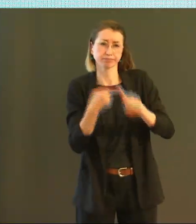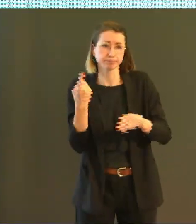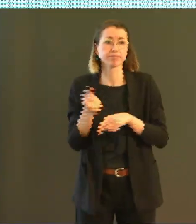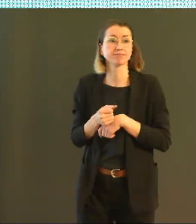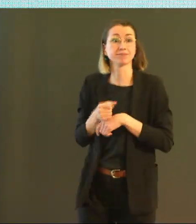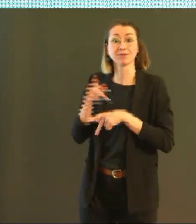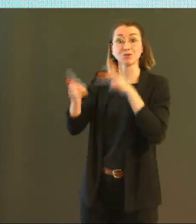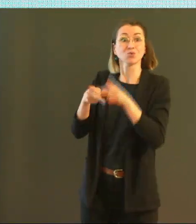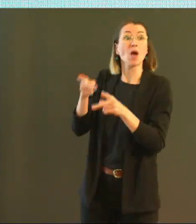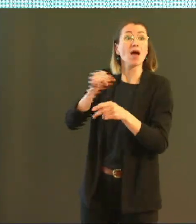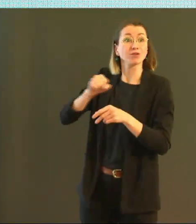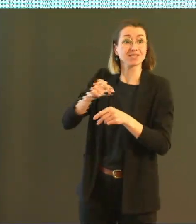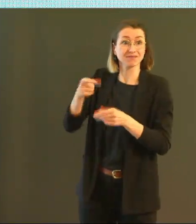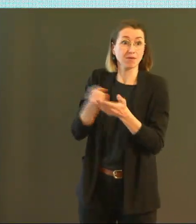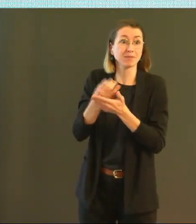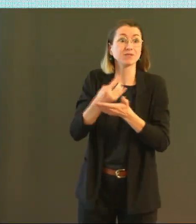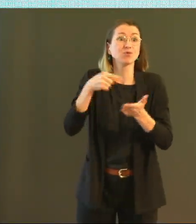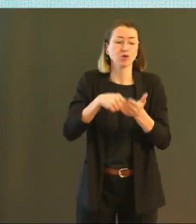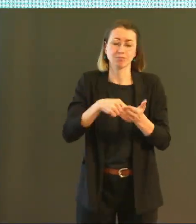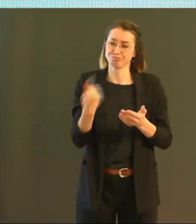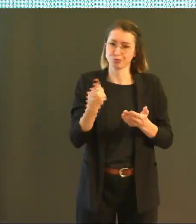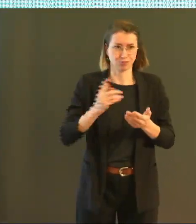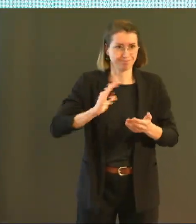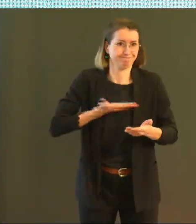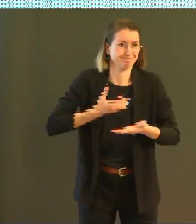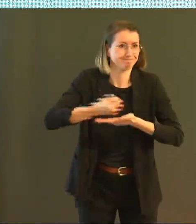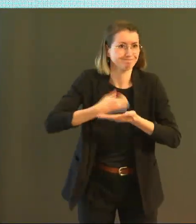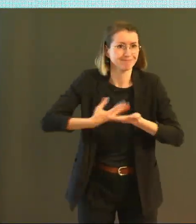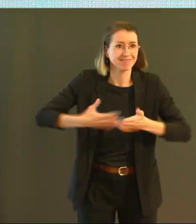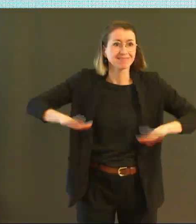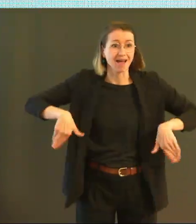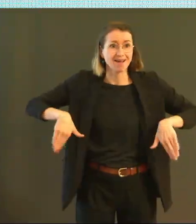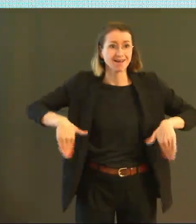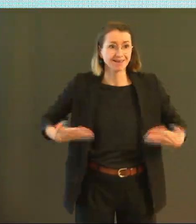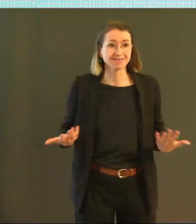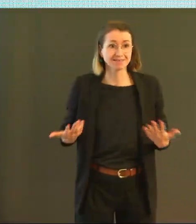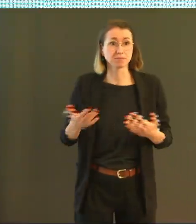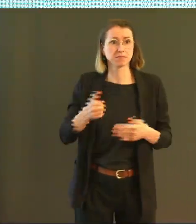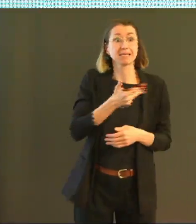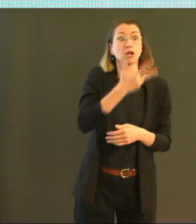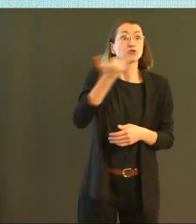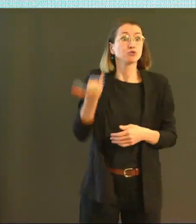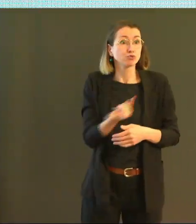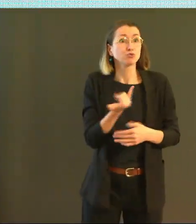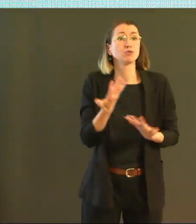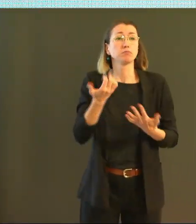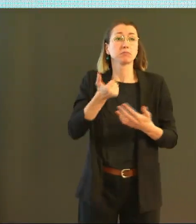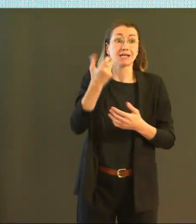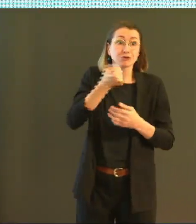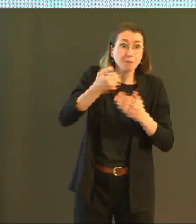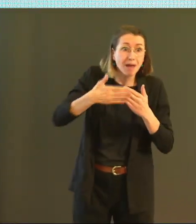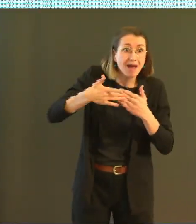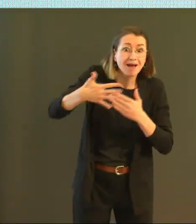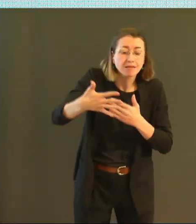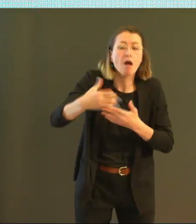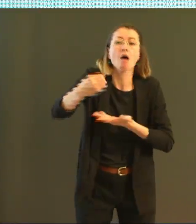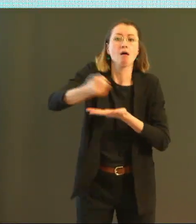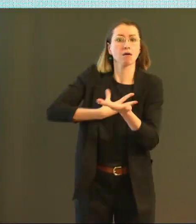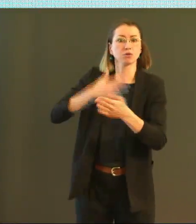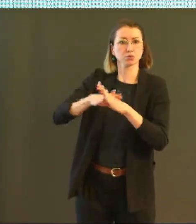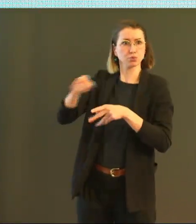on y arrive rarement d'emblée on y arrive au bout d'un certain temps jours ou semaines d'évolution c'est un indicateur qui reste